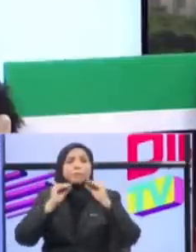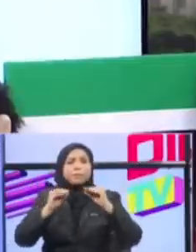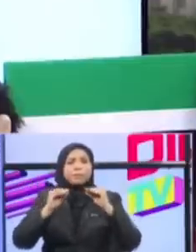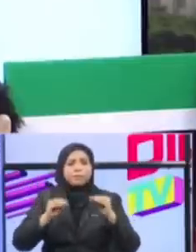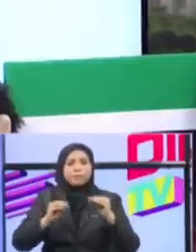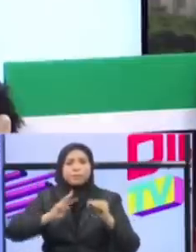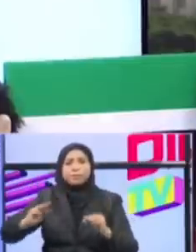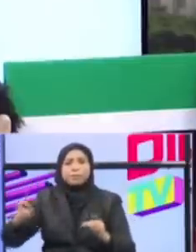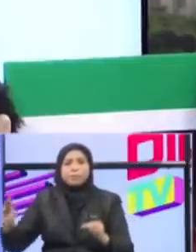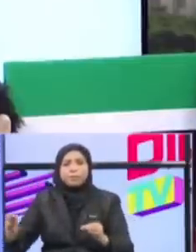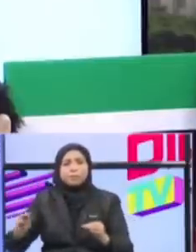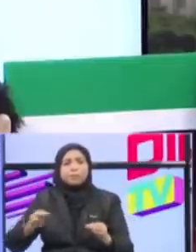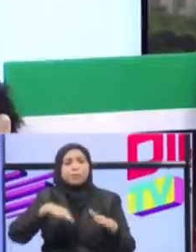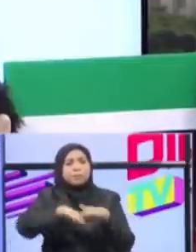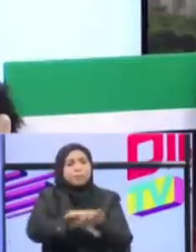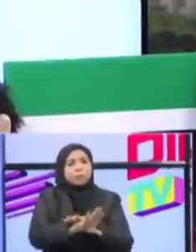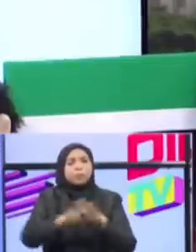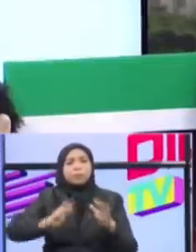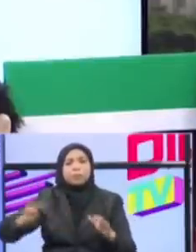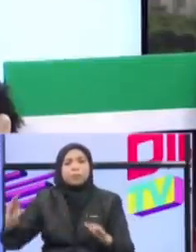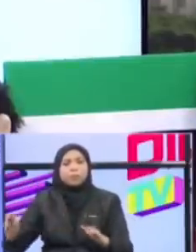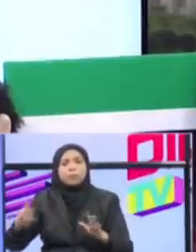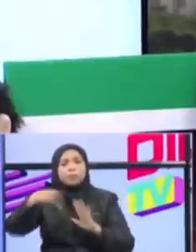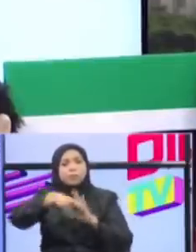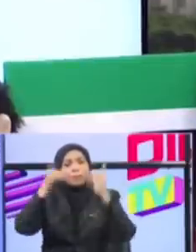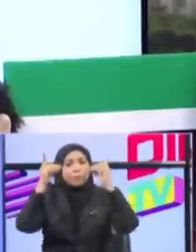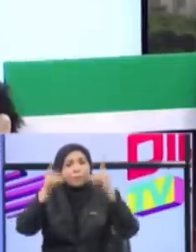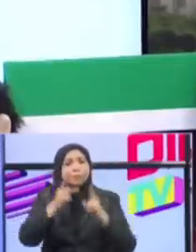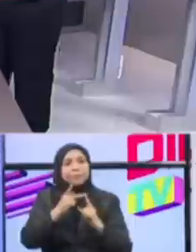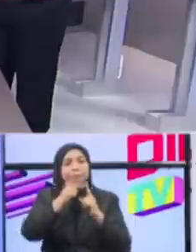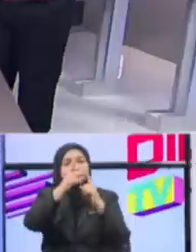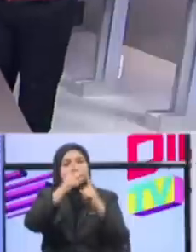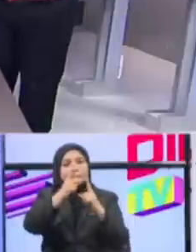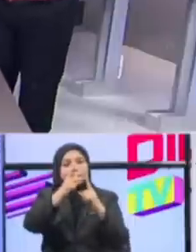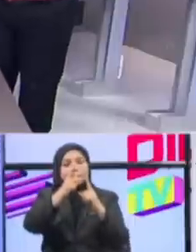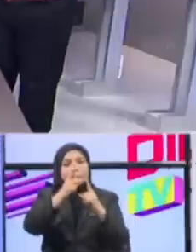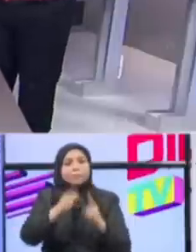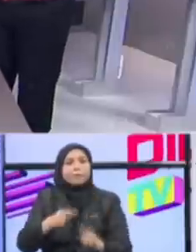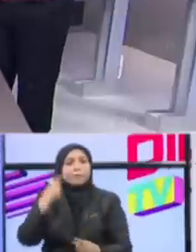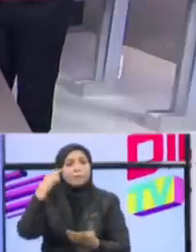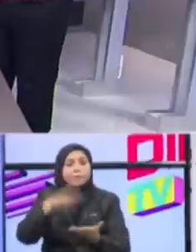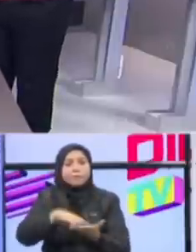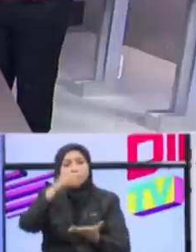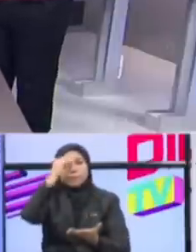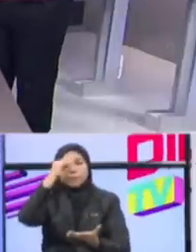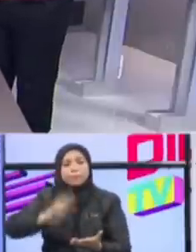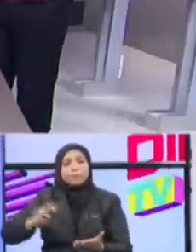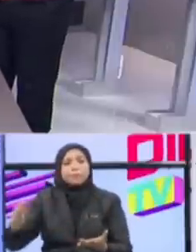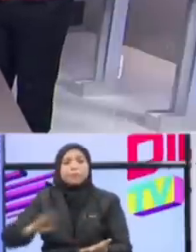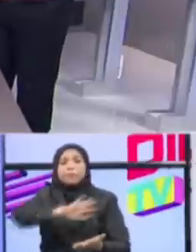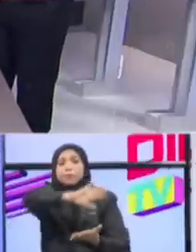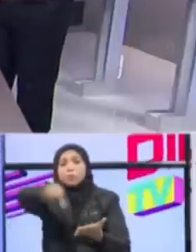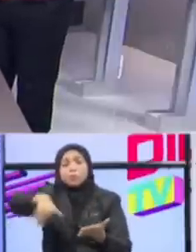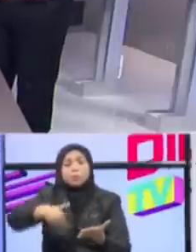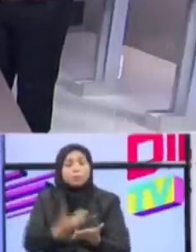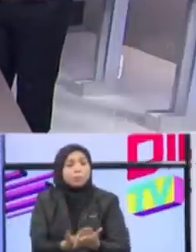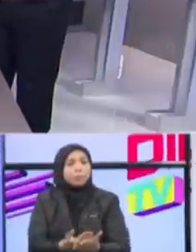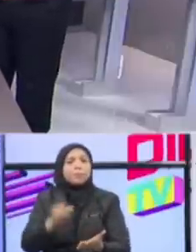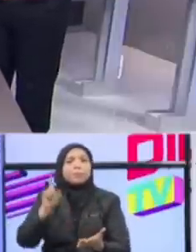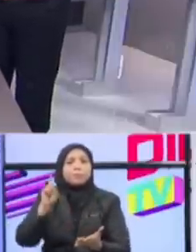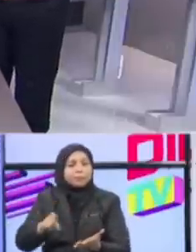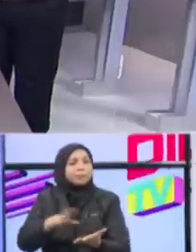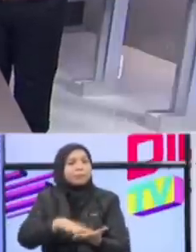murid termasuk murid pendidikan nasional ya jadi motif belajar ini semua anak-anak muda Cikgu belajar dan